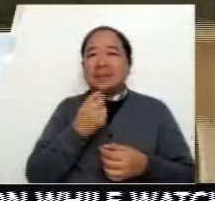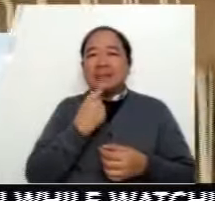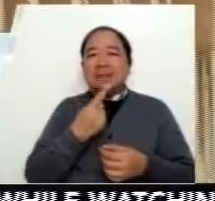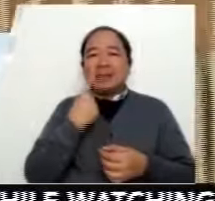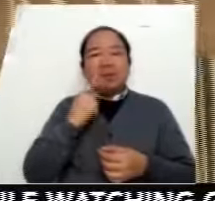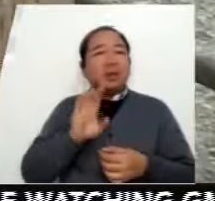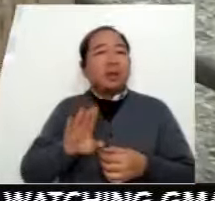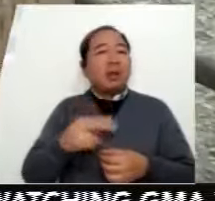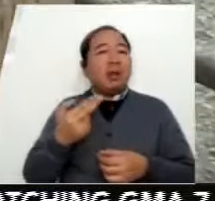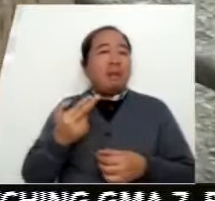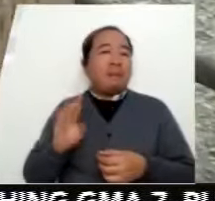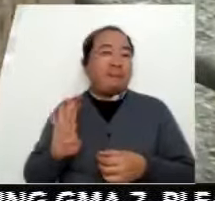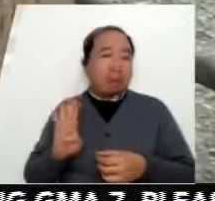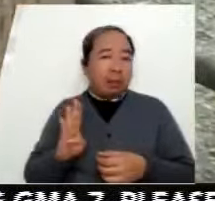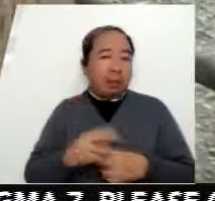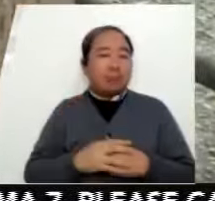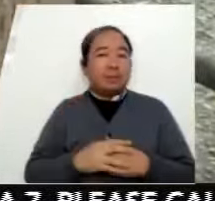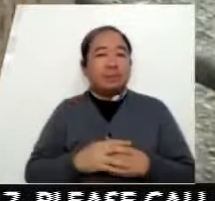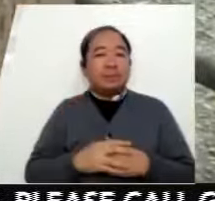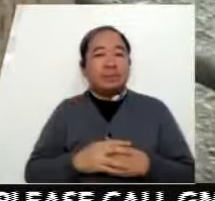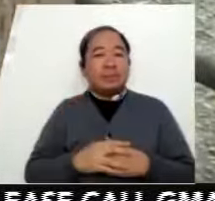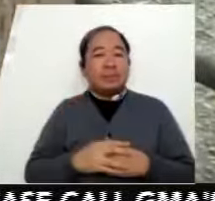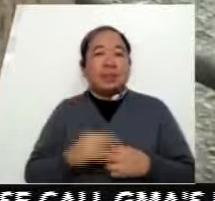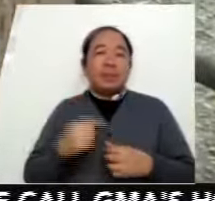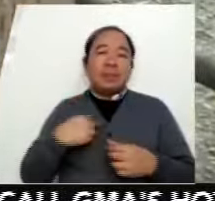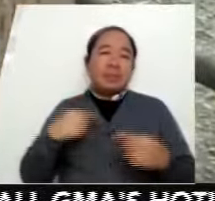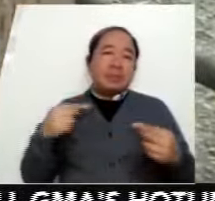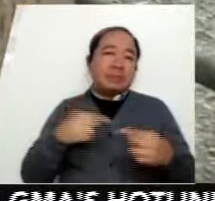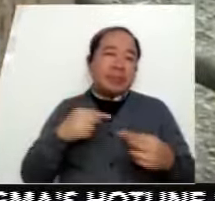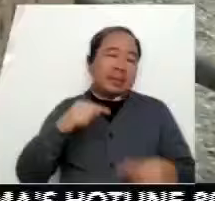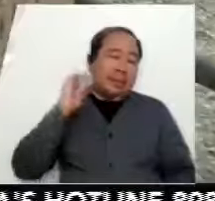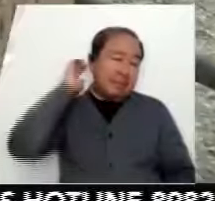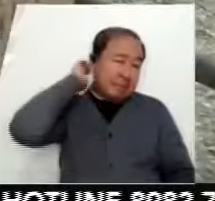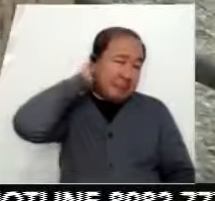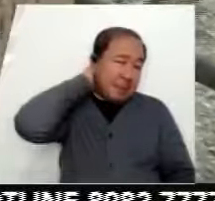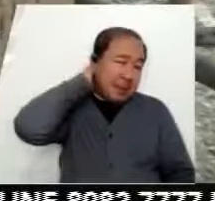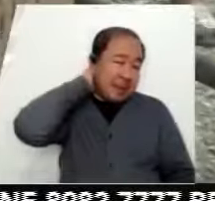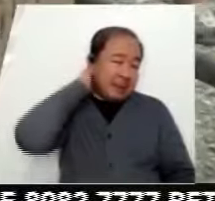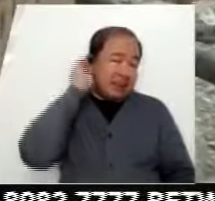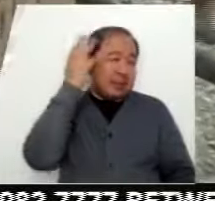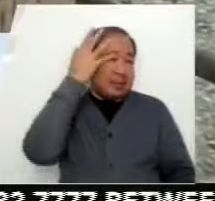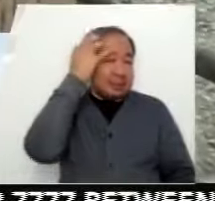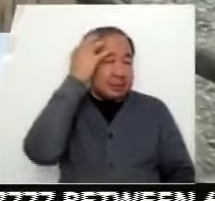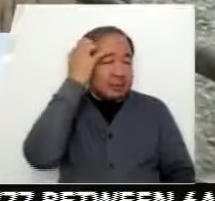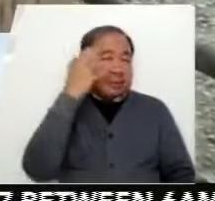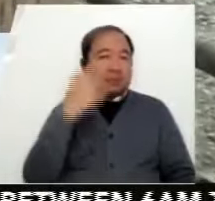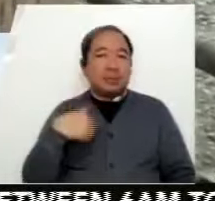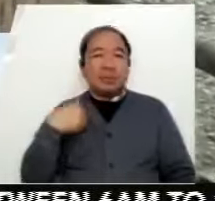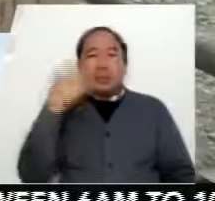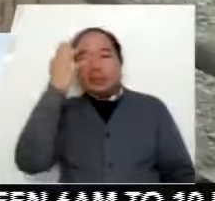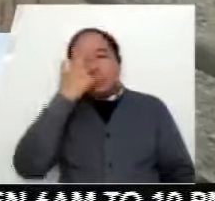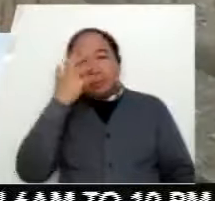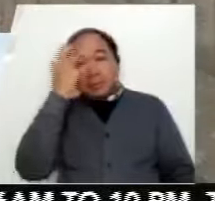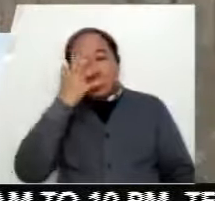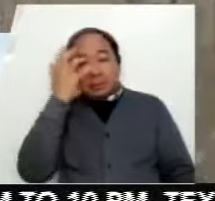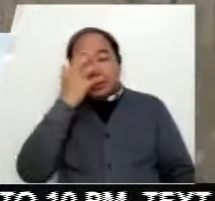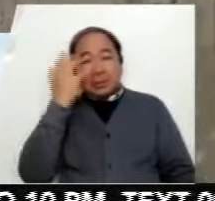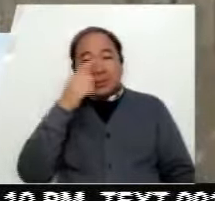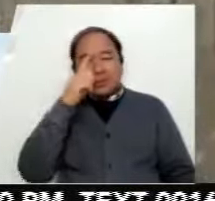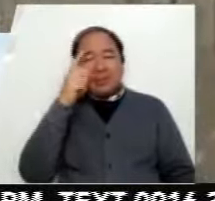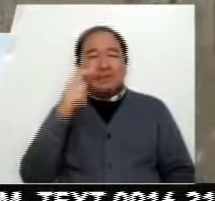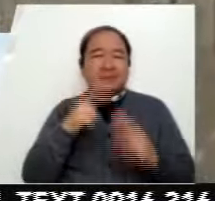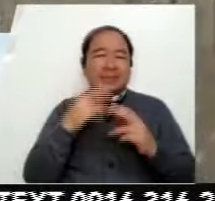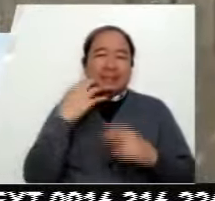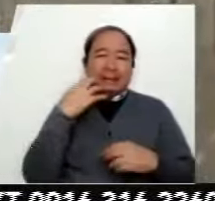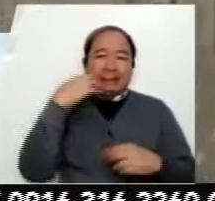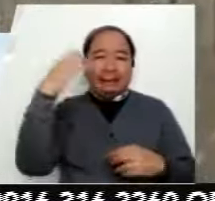pressure. Sumasakit yung batok, yung ulo, mahihilo kami man sa sobrang init. Minsan nga,